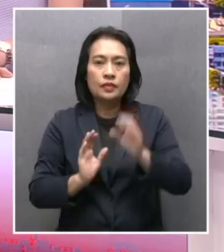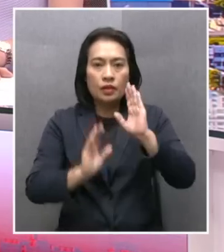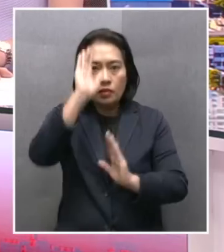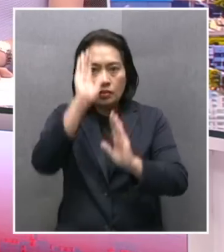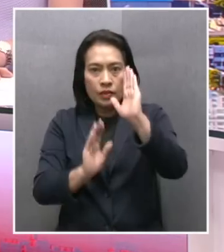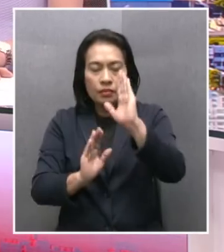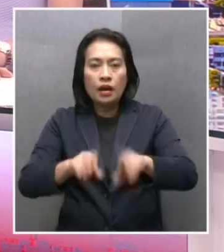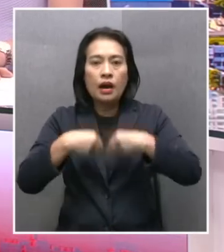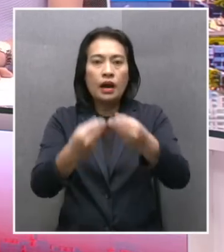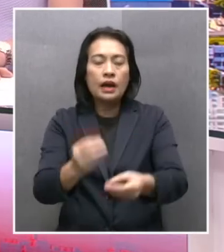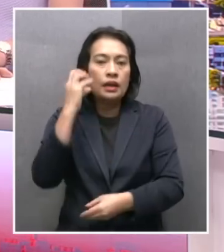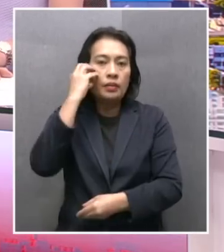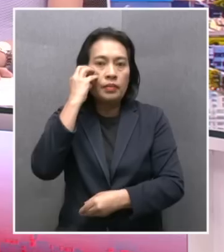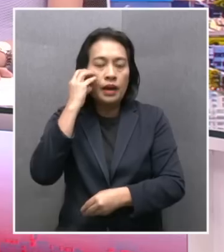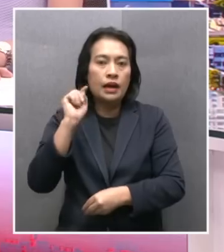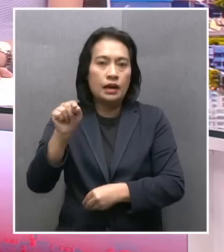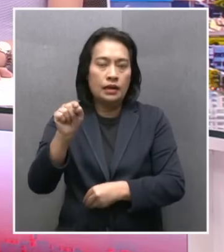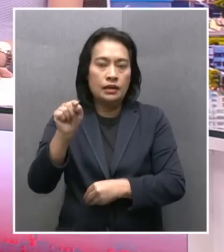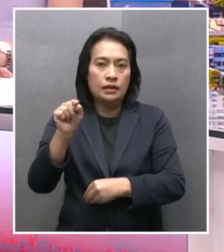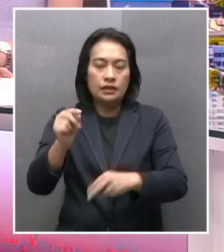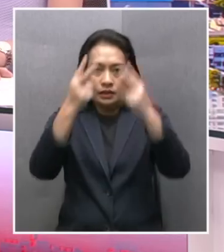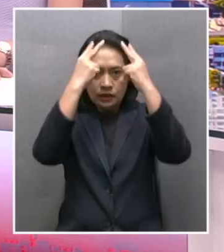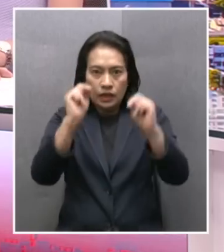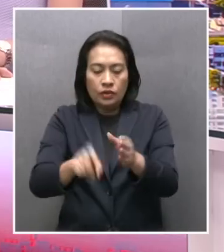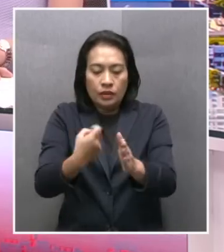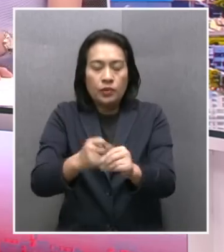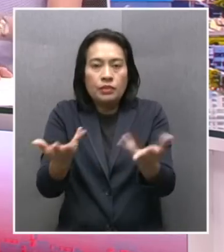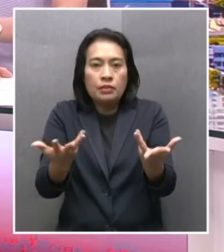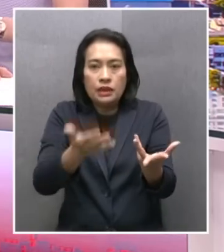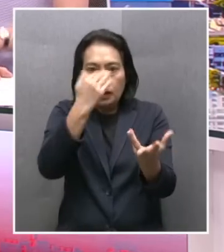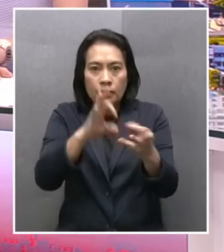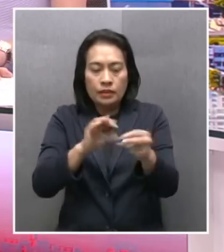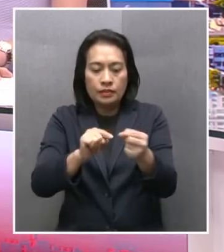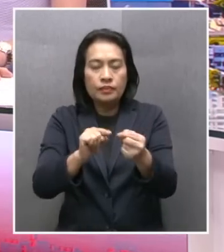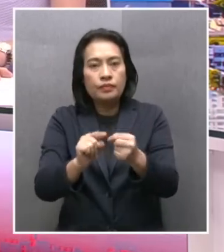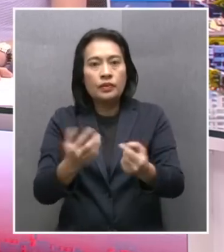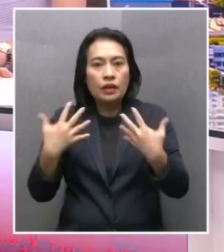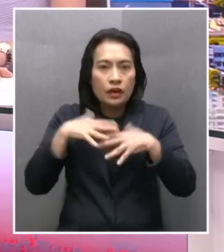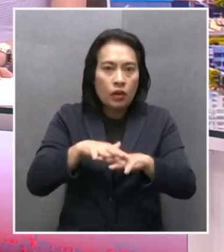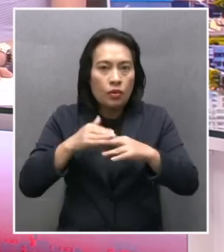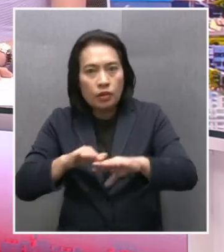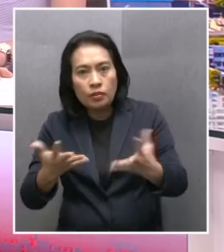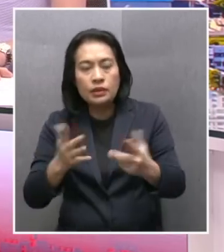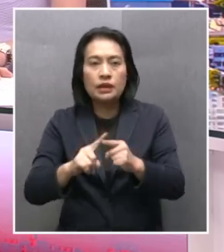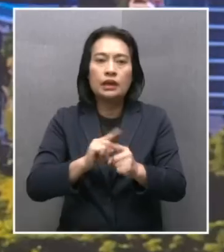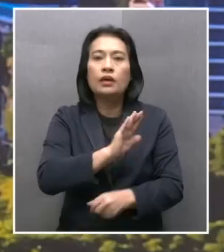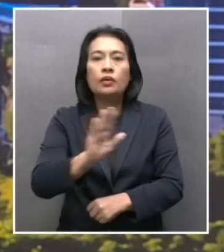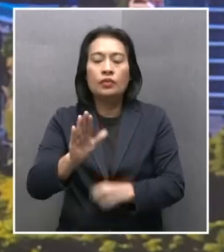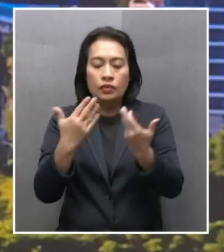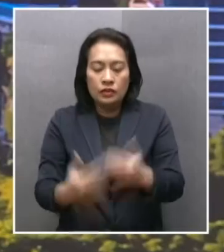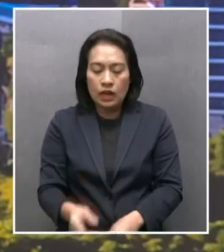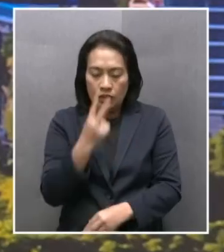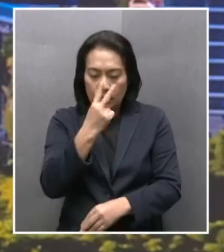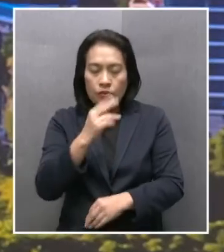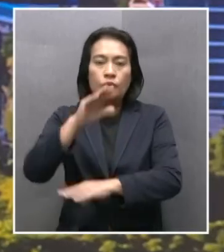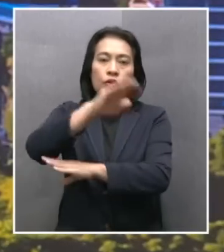พิธาลิ้มเจริญรัตน์นะเป็นนายกรัฐมนตรีโดยที่ไม่มีเงื่อนไขนะว่าประชาธิปัตย์เนี่ยต้องเข้าร่วมหรือเปล่าอย่างเงี้นั่นเองนะครับขณะเดียวกันจับตาไปที่ช่วง